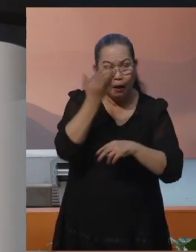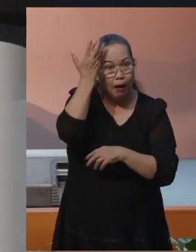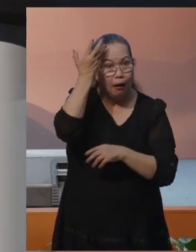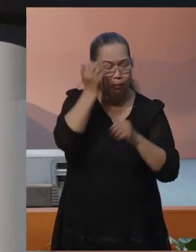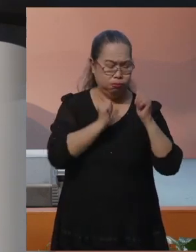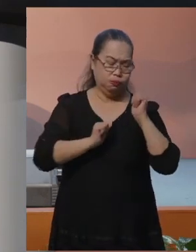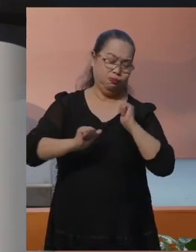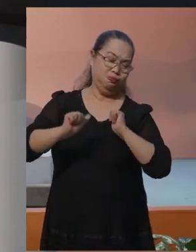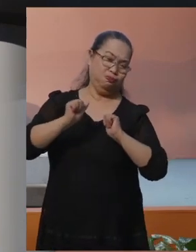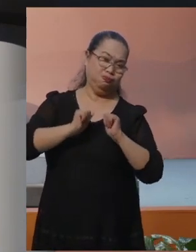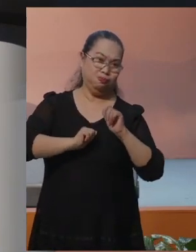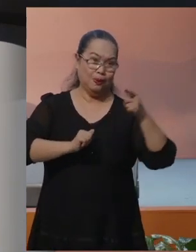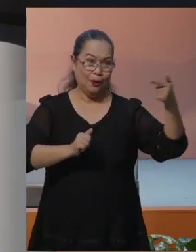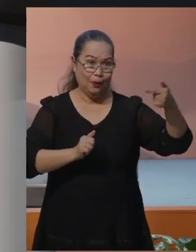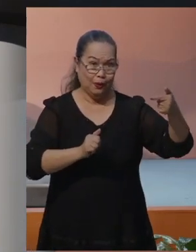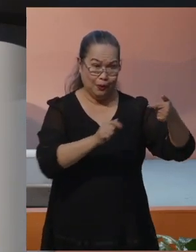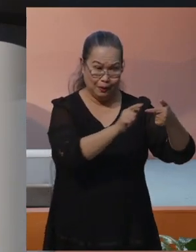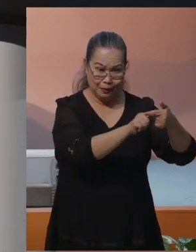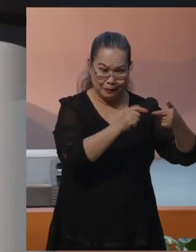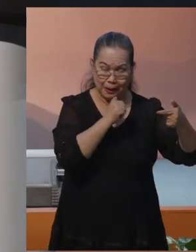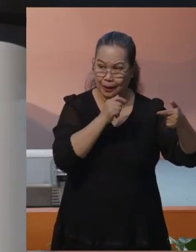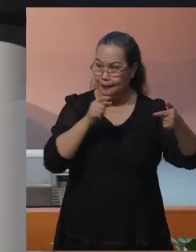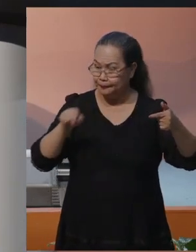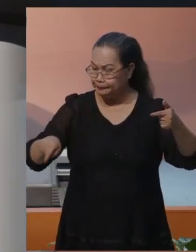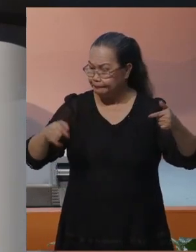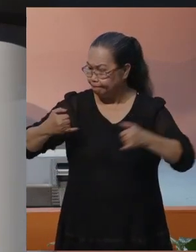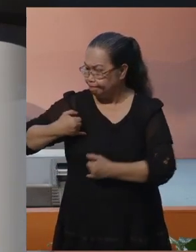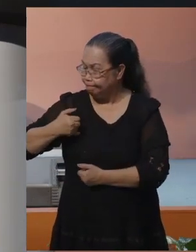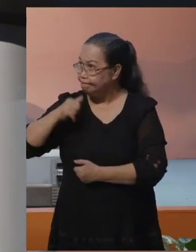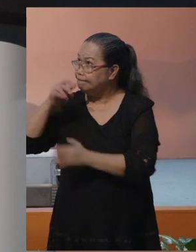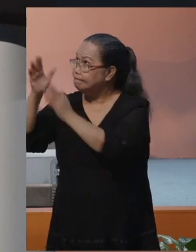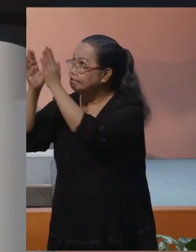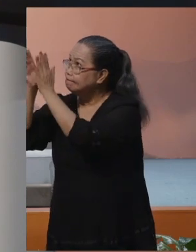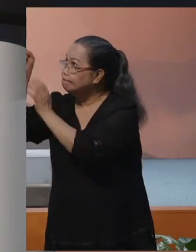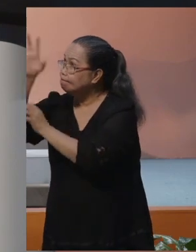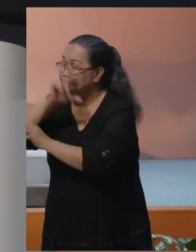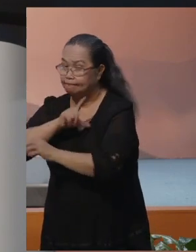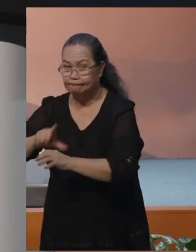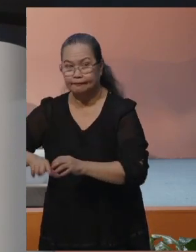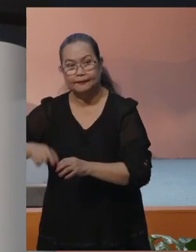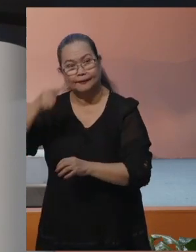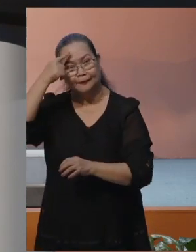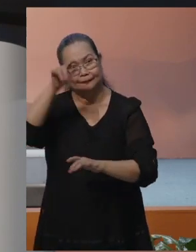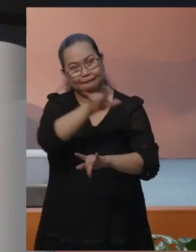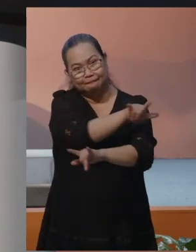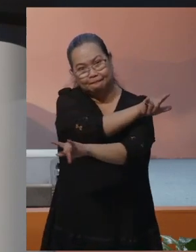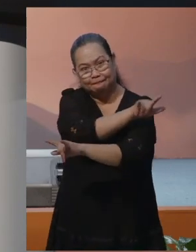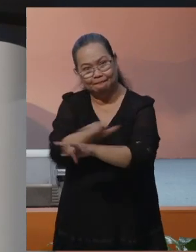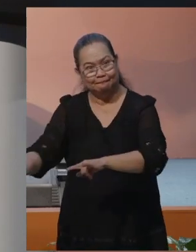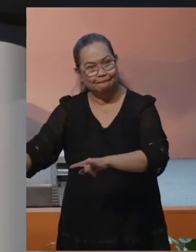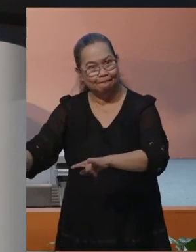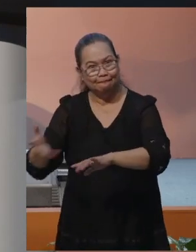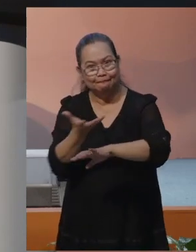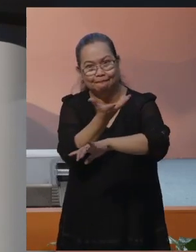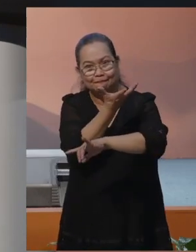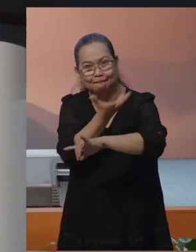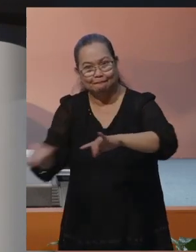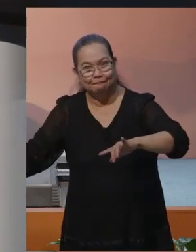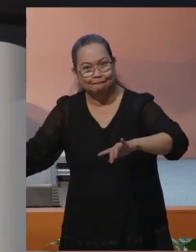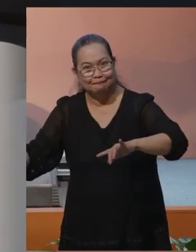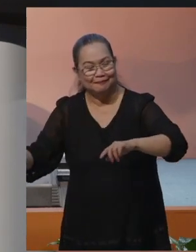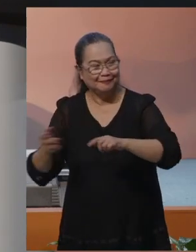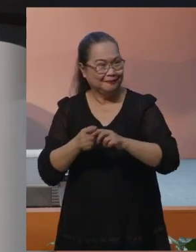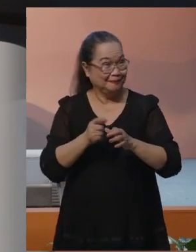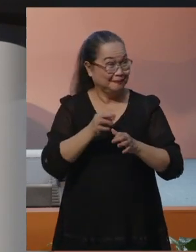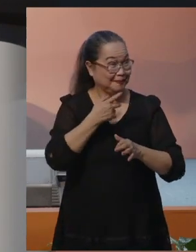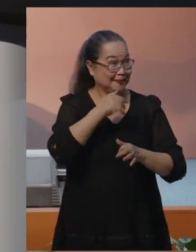Gibeon at hindi man lang kumonsulta sa Diyos at nanalangin sa Diyos. Dahil doon sila ay nalinlang. Naalala niyo